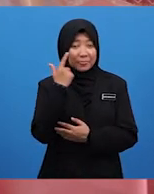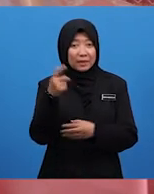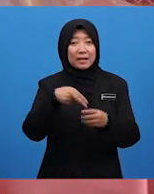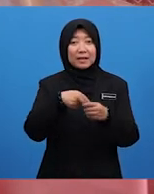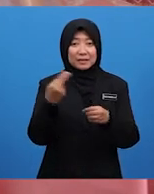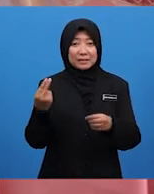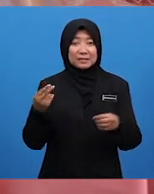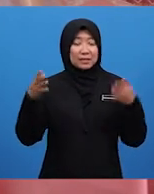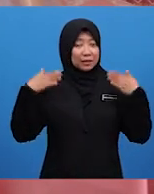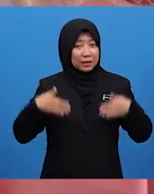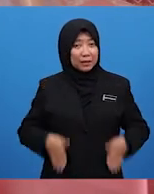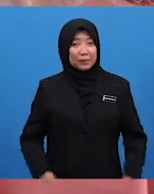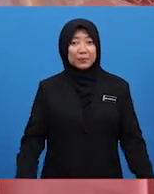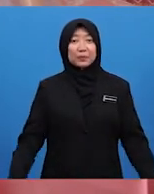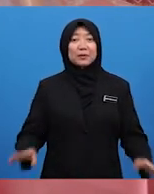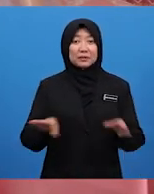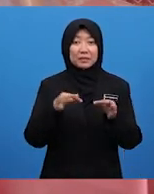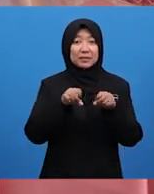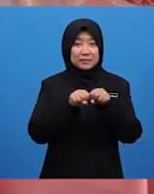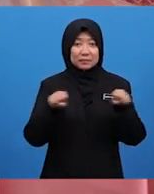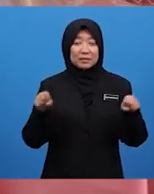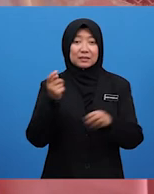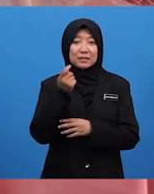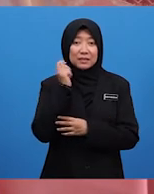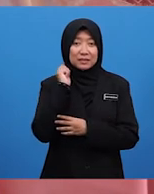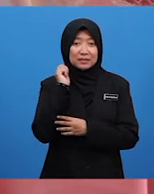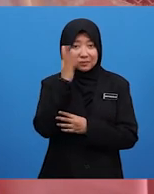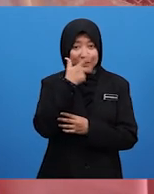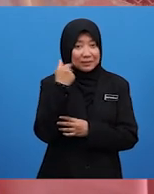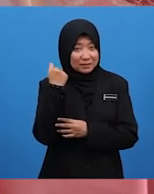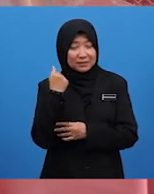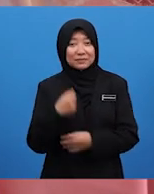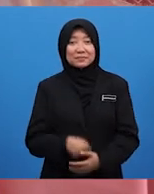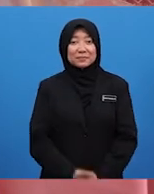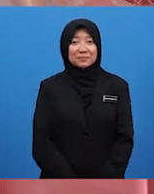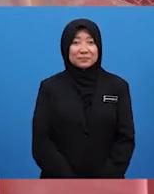Lihatlah hasil gaun dari jahitan smoking kita tadi. Menarik kan?